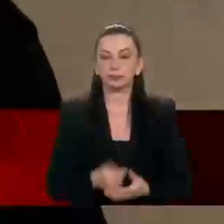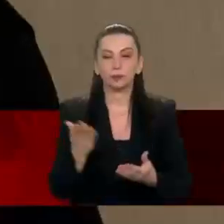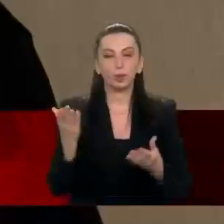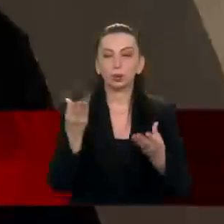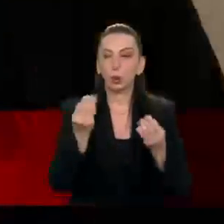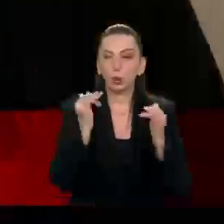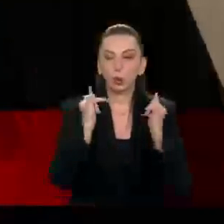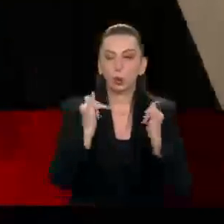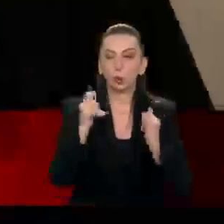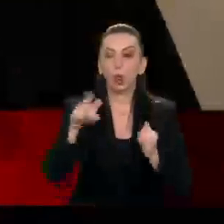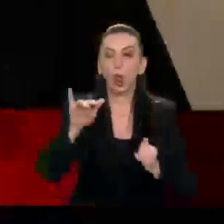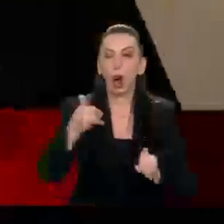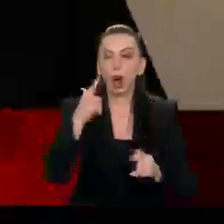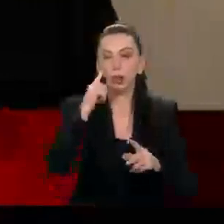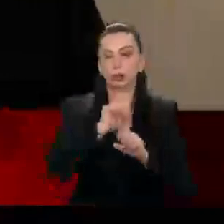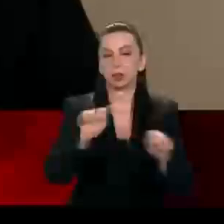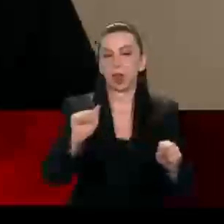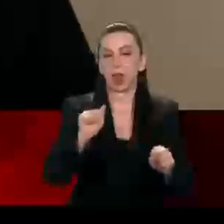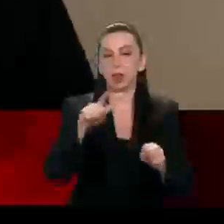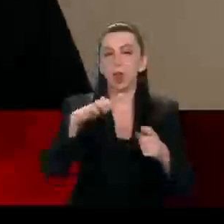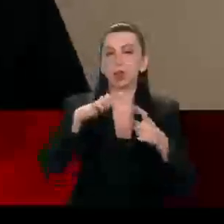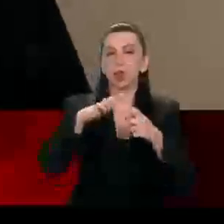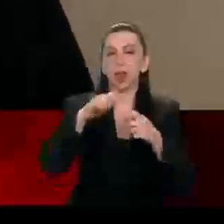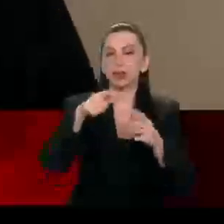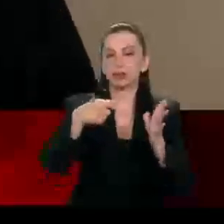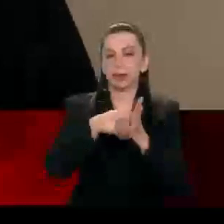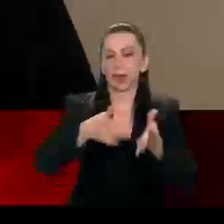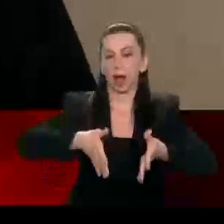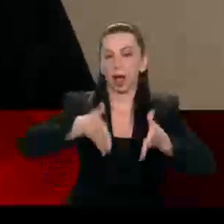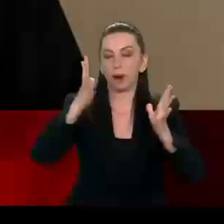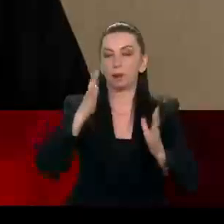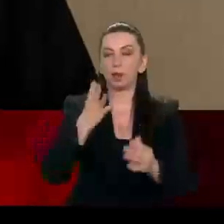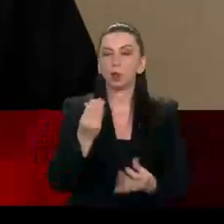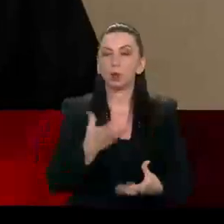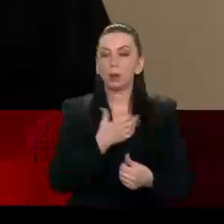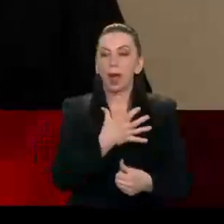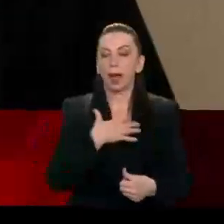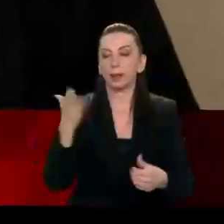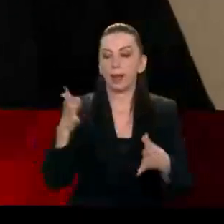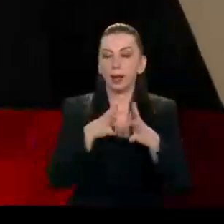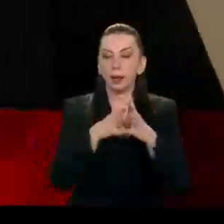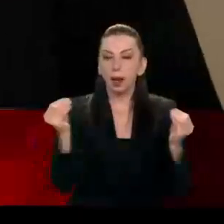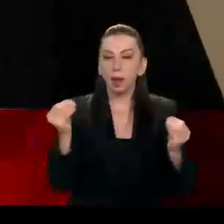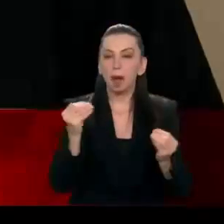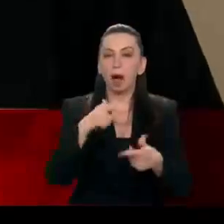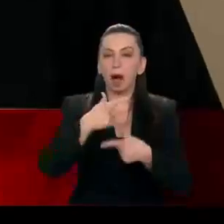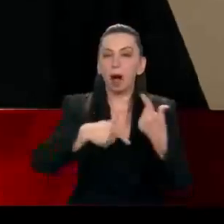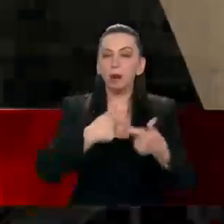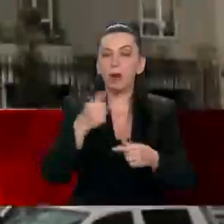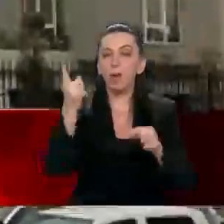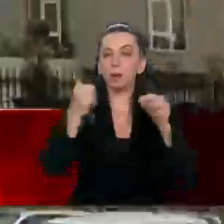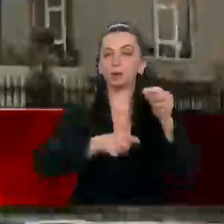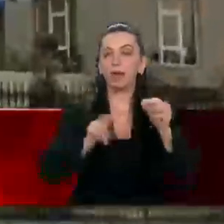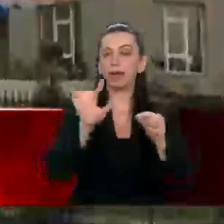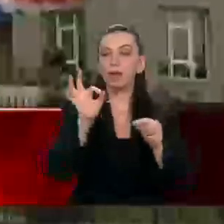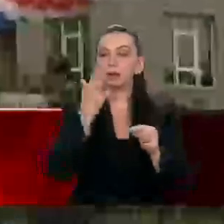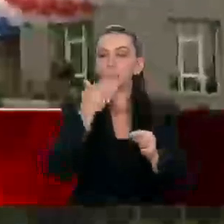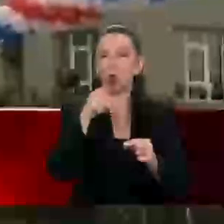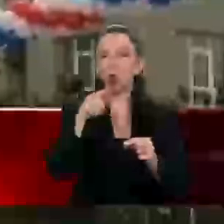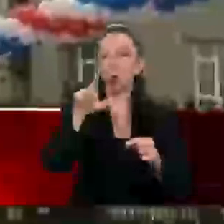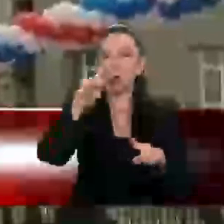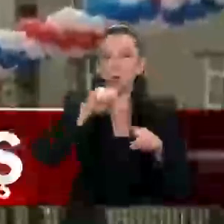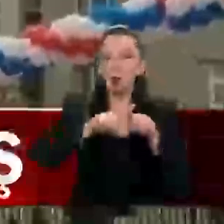feci bir şey. Çok üzgünüm. Annemi kaybettim dün. Akrabalarımın %70'i yok. O lüksün